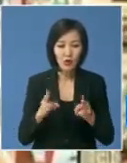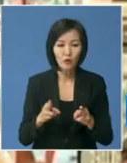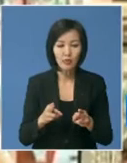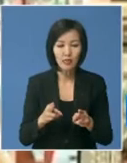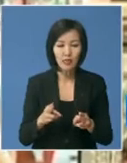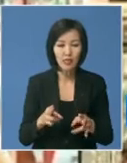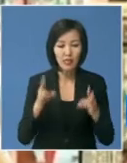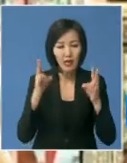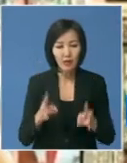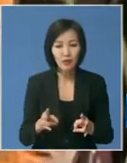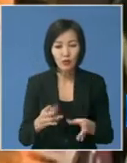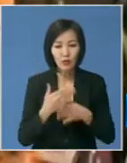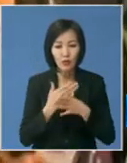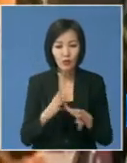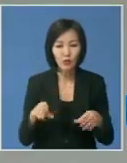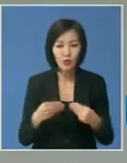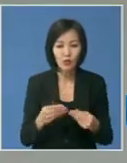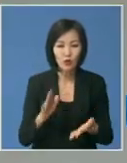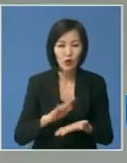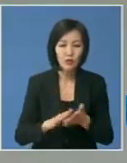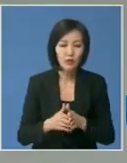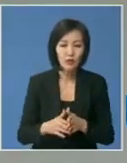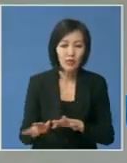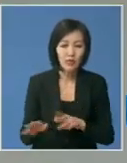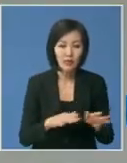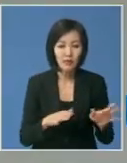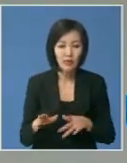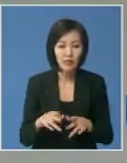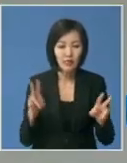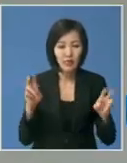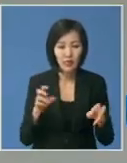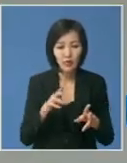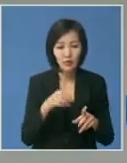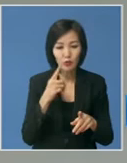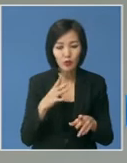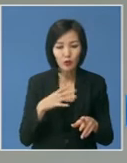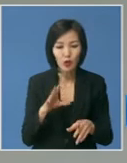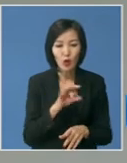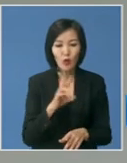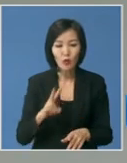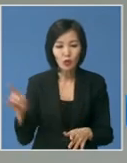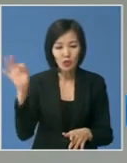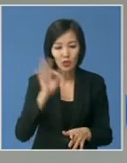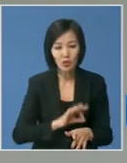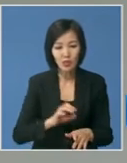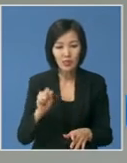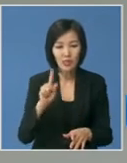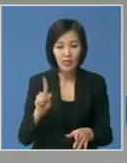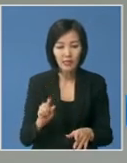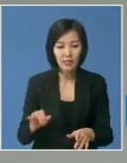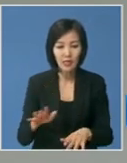апатты жағдайларда көмек көрсету және бітімгерлік операциялары сөз болды. Естеріңізге сала кетейік, оңтүстік-шығыс Азия елдерінің